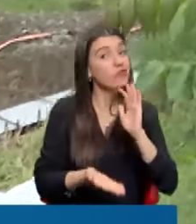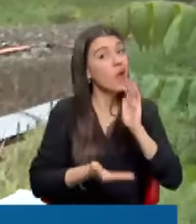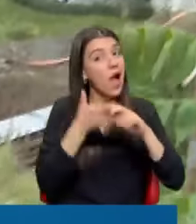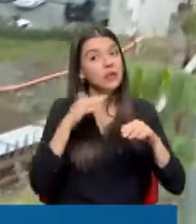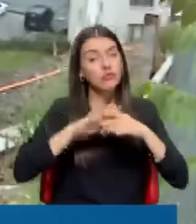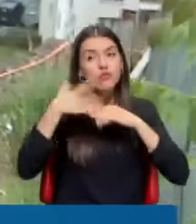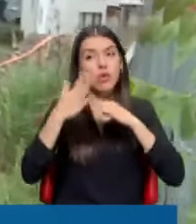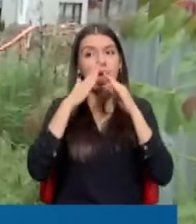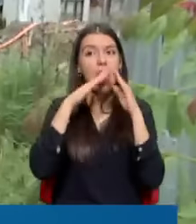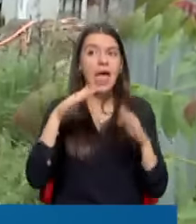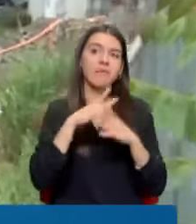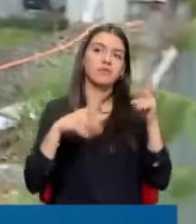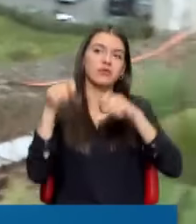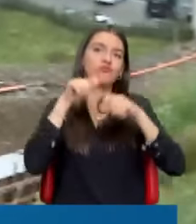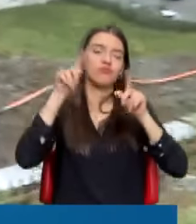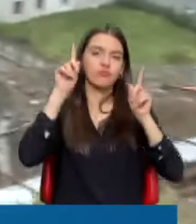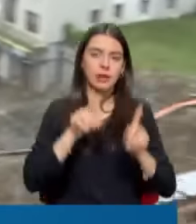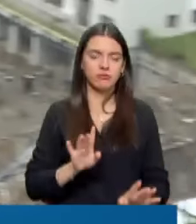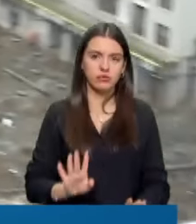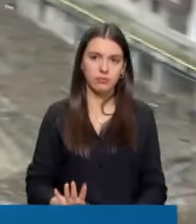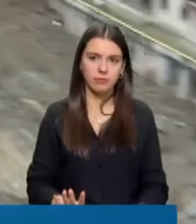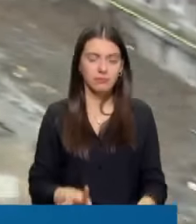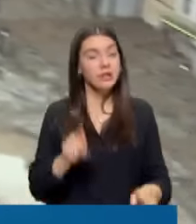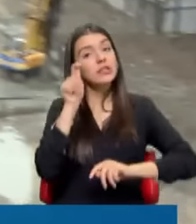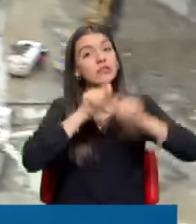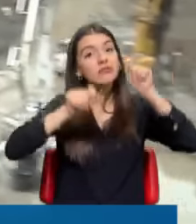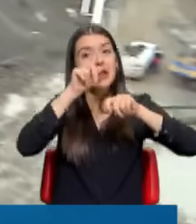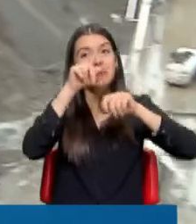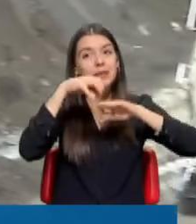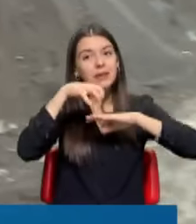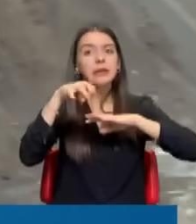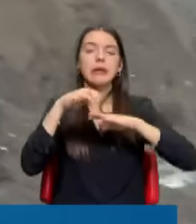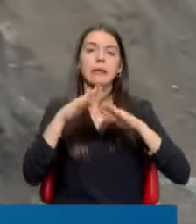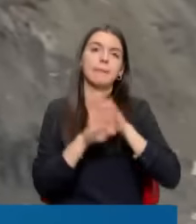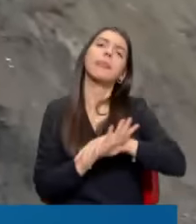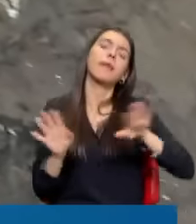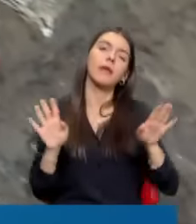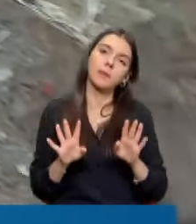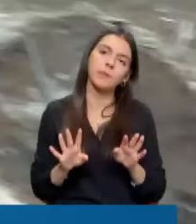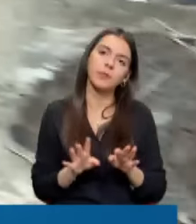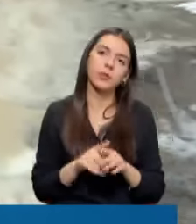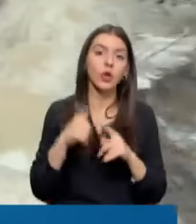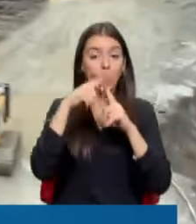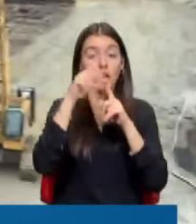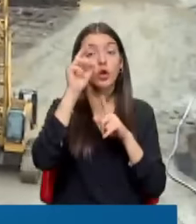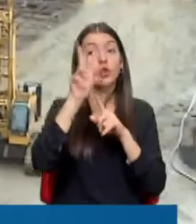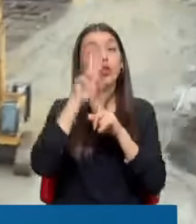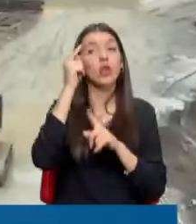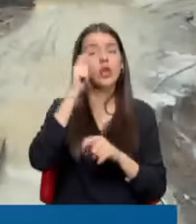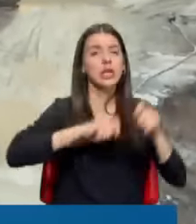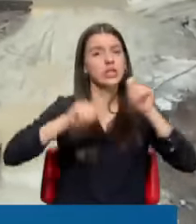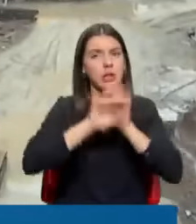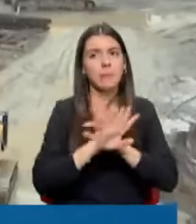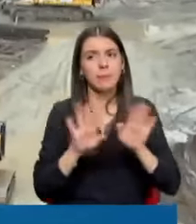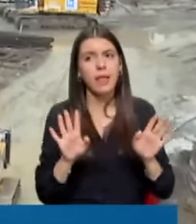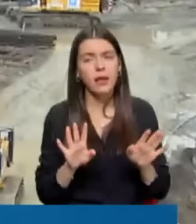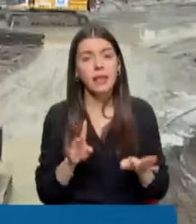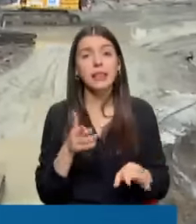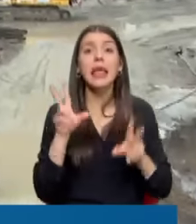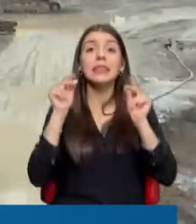konut inşaatına başladı. Hatta inşaatların bir kısmı da tamamlandı. Ve iddiaya göre TOKİ inşaatı devam ederken yeterli